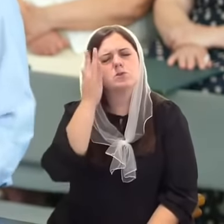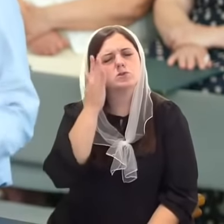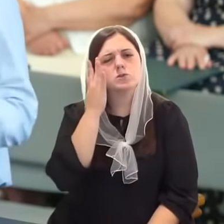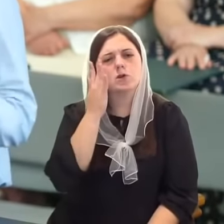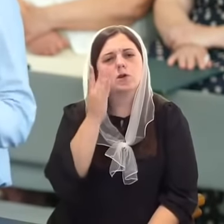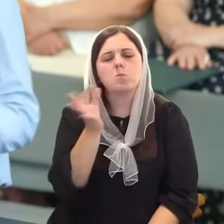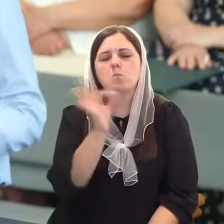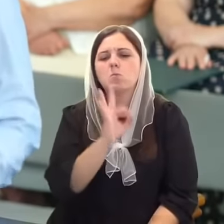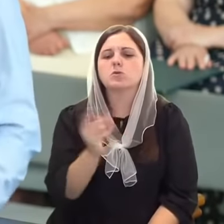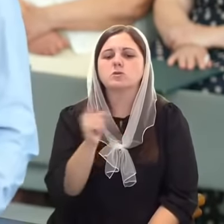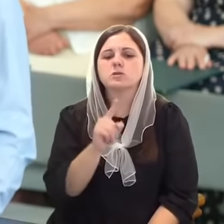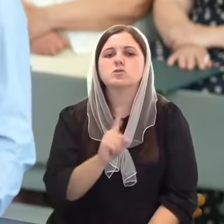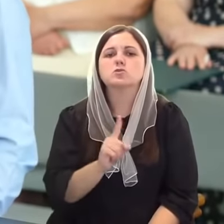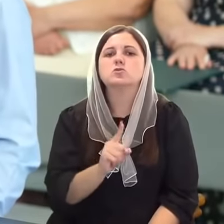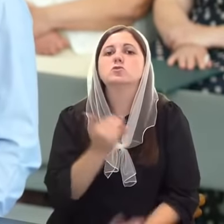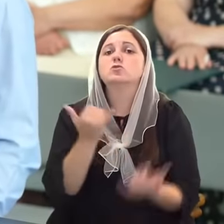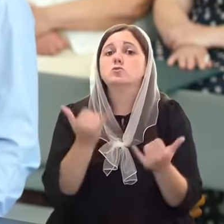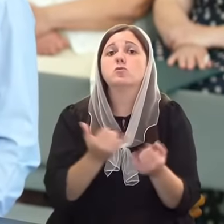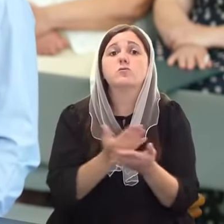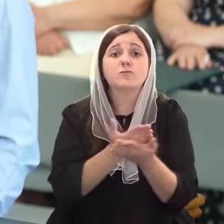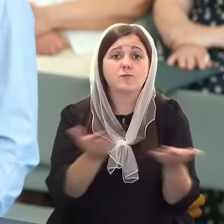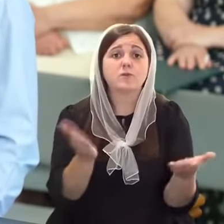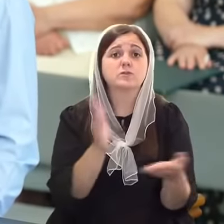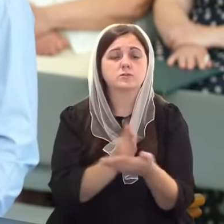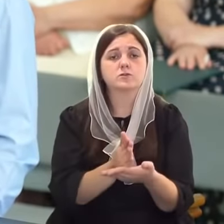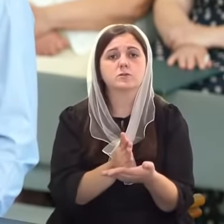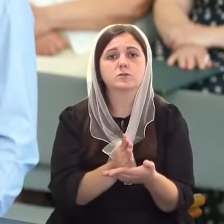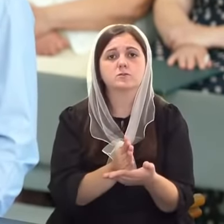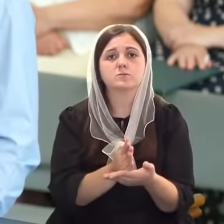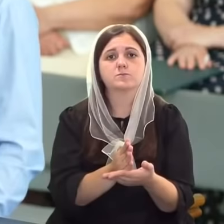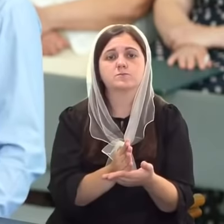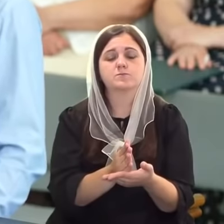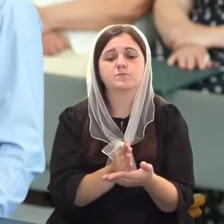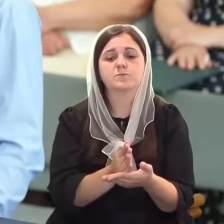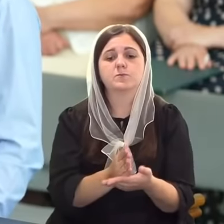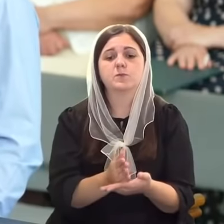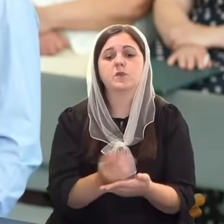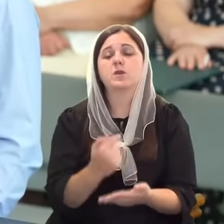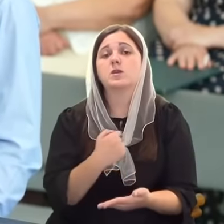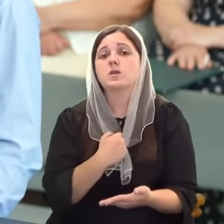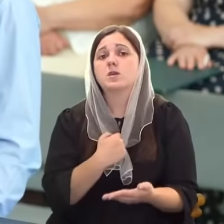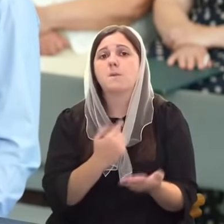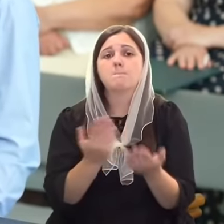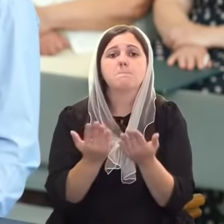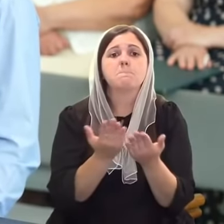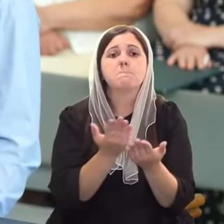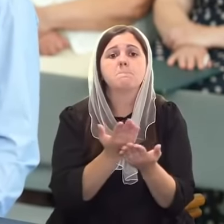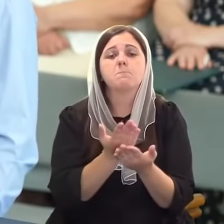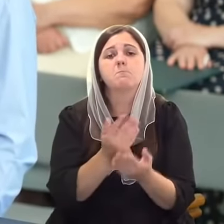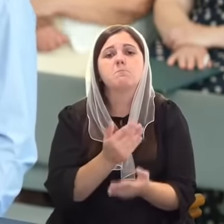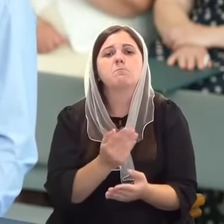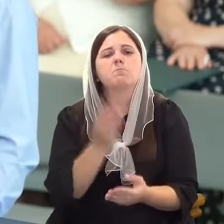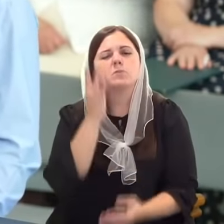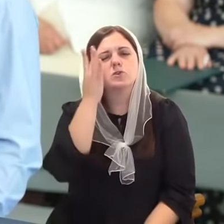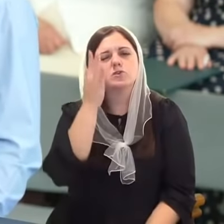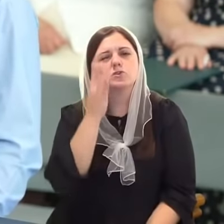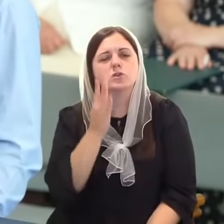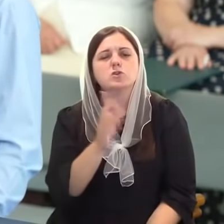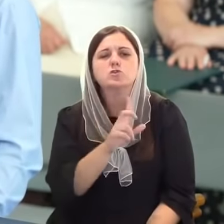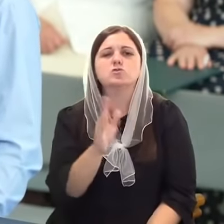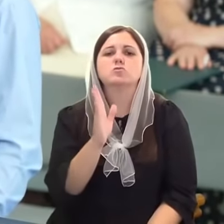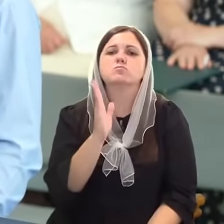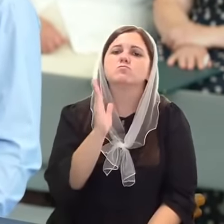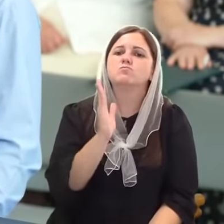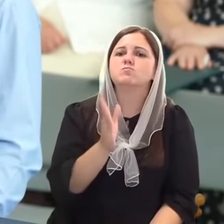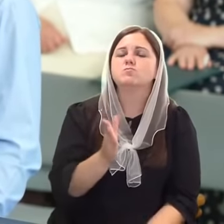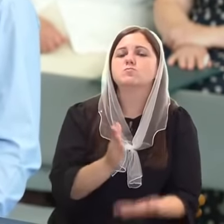о чем сегодня многие из вас имеют. Мы мечтали иметь родителей. Мы не мечтали иметь